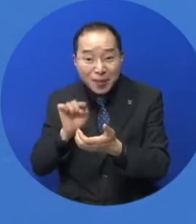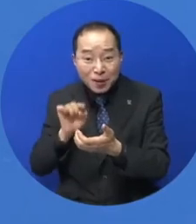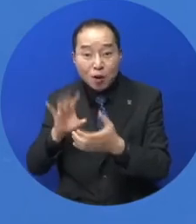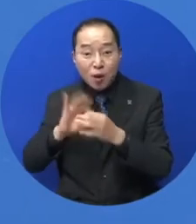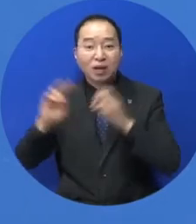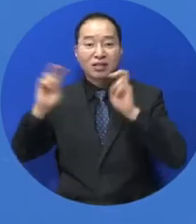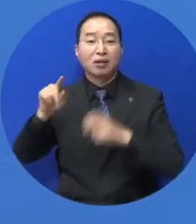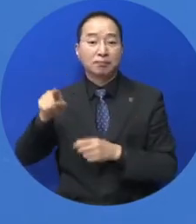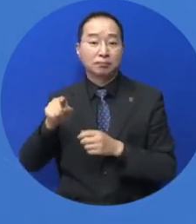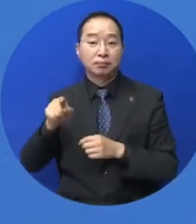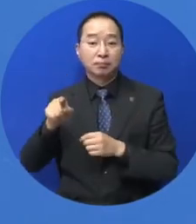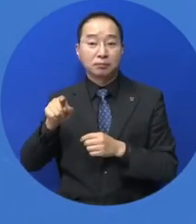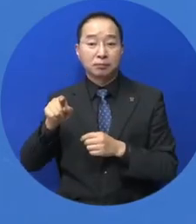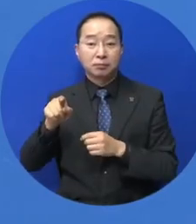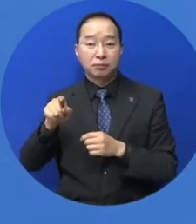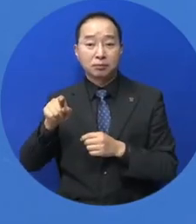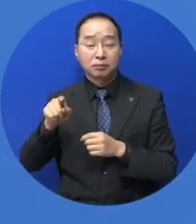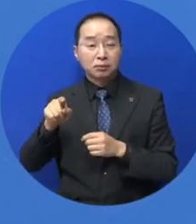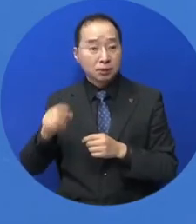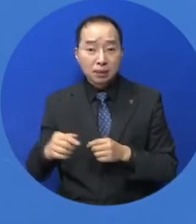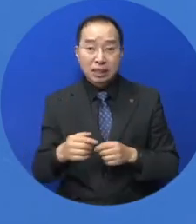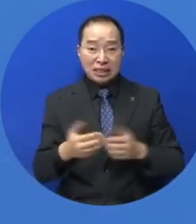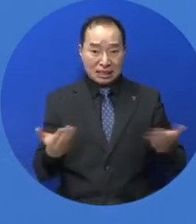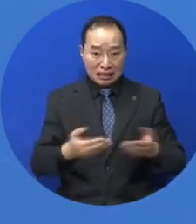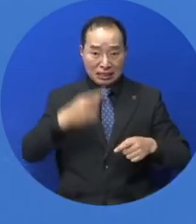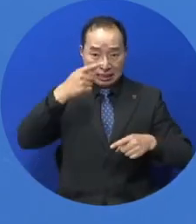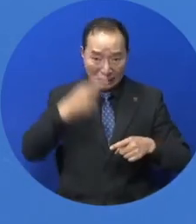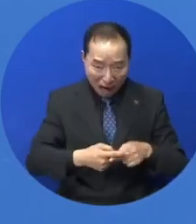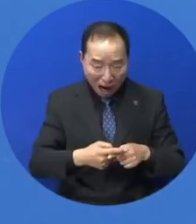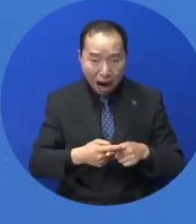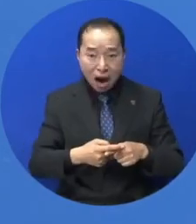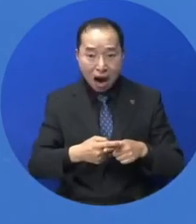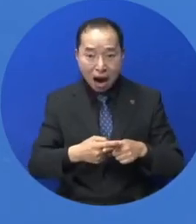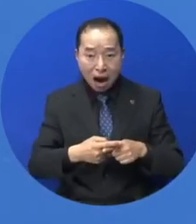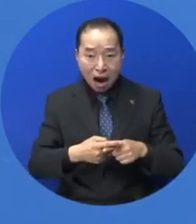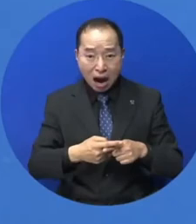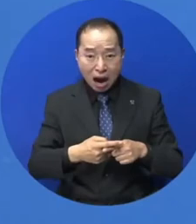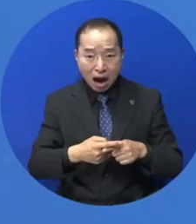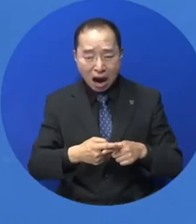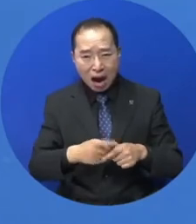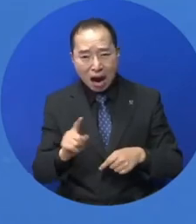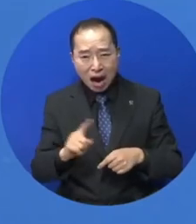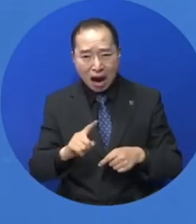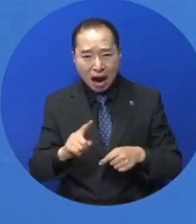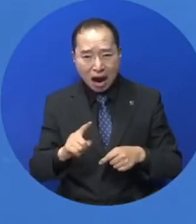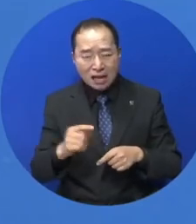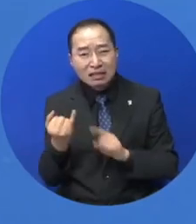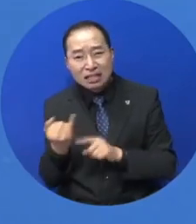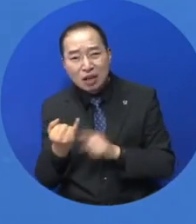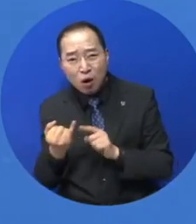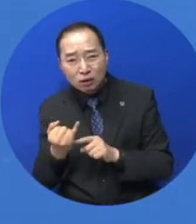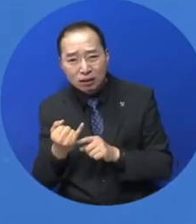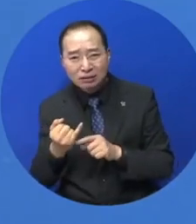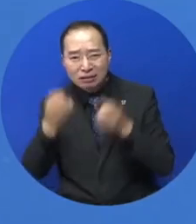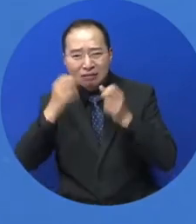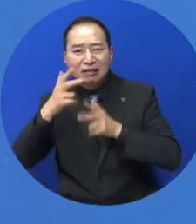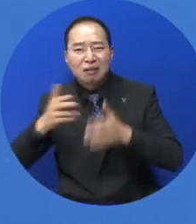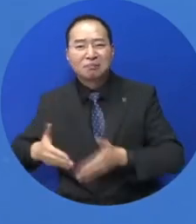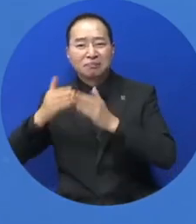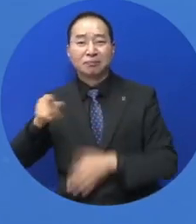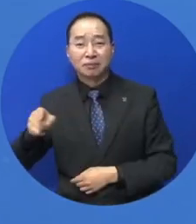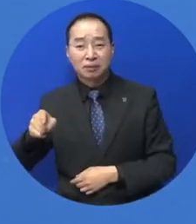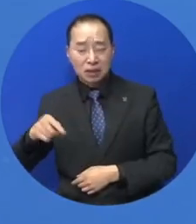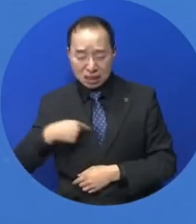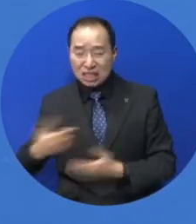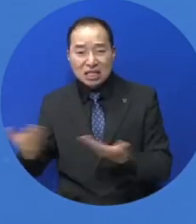기업가라고 할까요? 사실은 경력 단절 여성이 창업을 한 겁니다. 왜? 본인이 직장을 다닐 수가